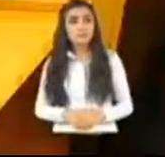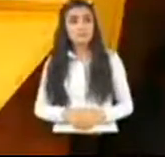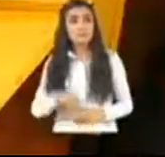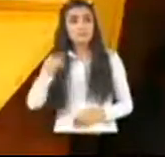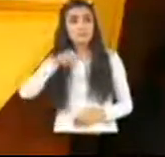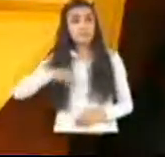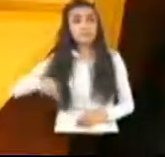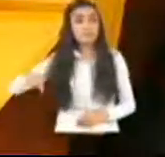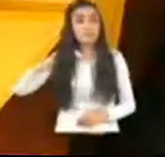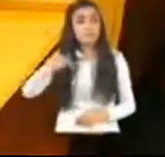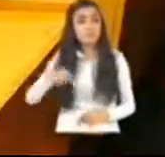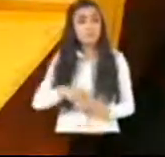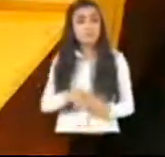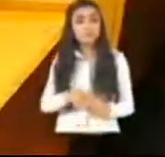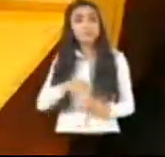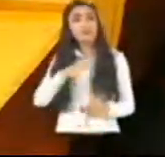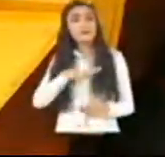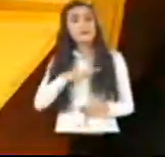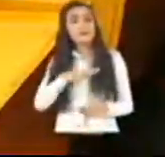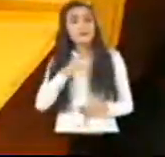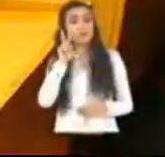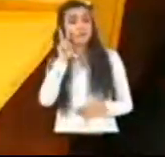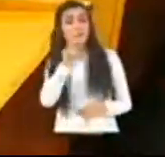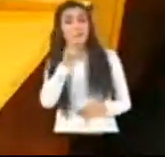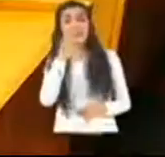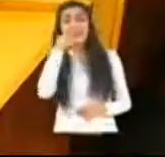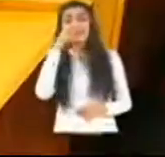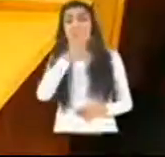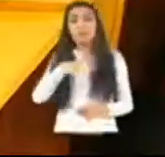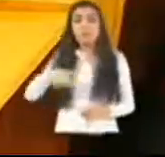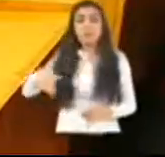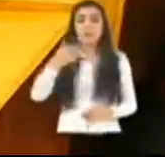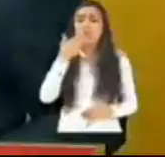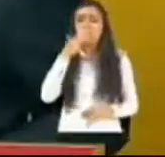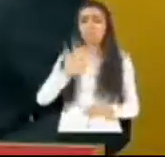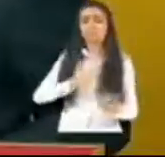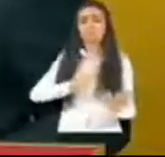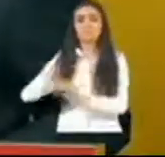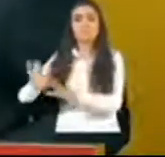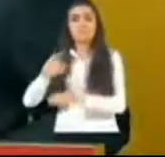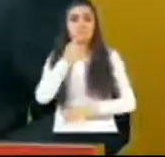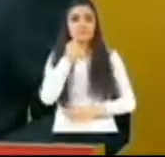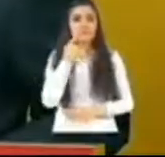Bunu ısrarla görmek istemeyenleri ise yok farz edeceğiz.